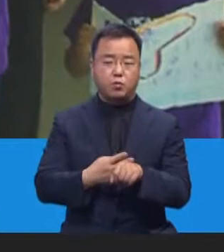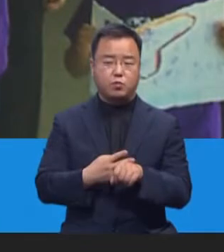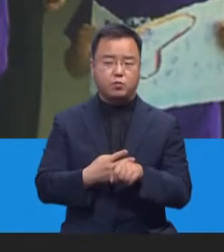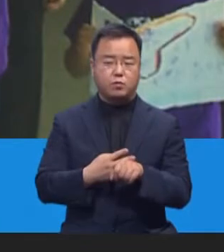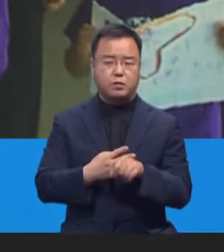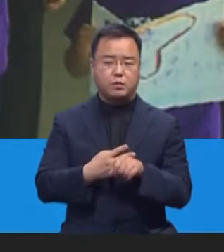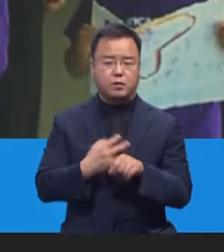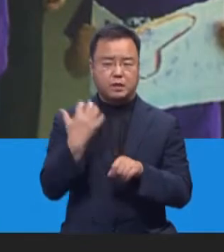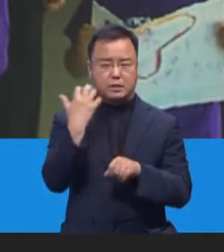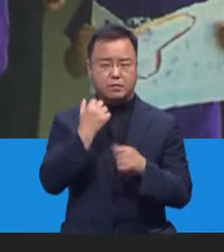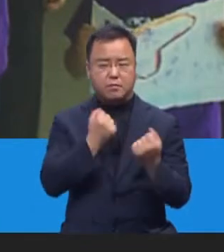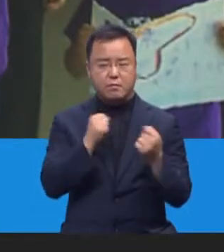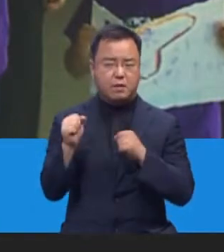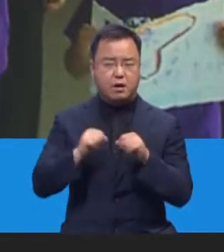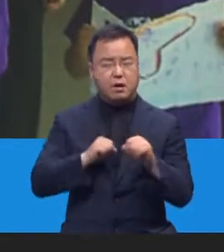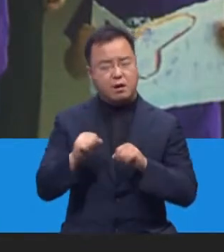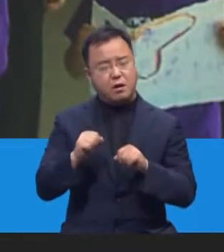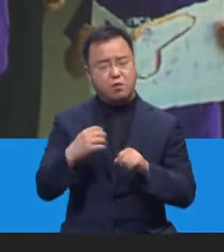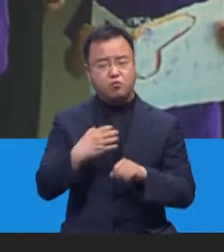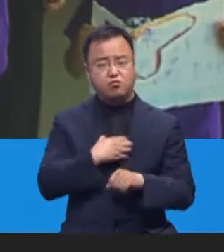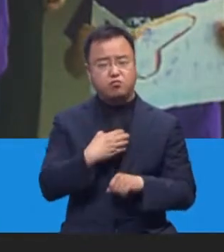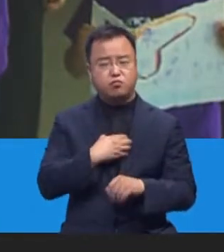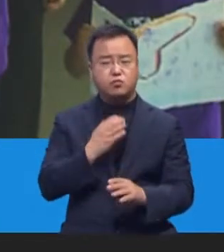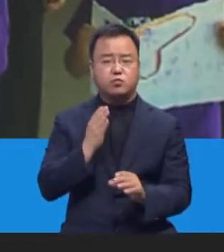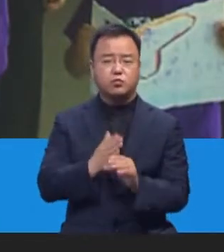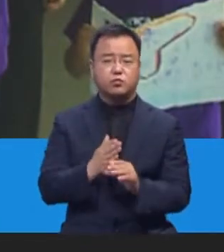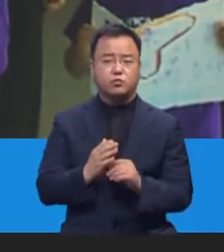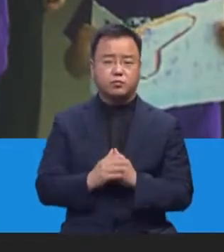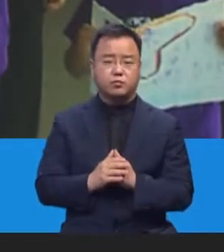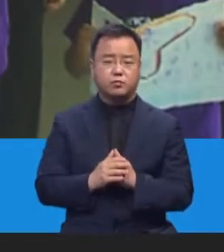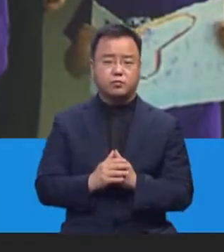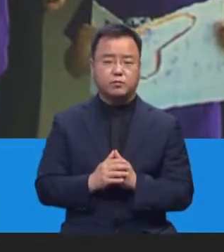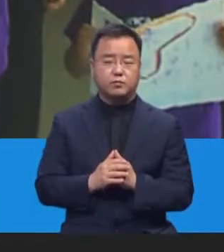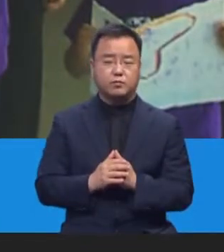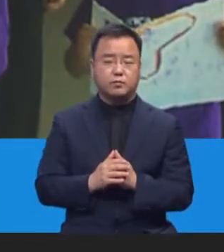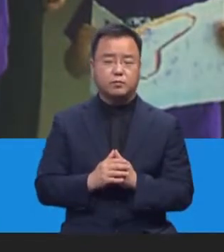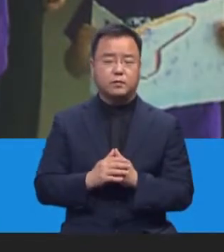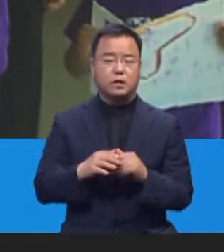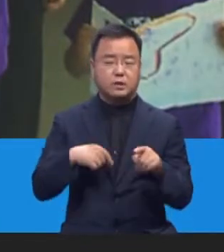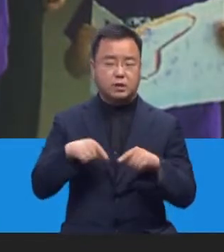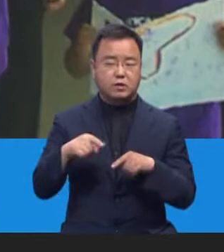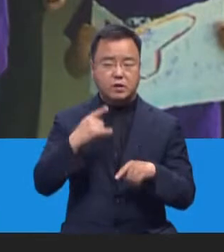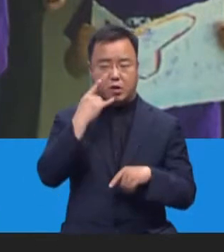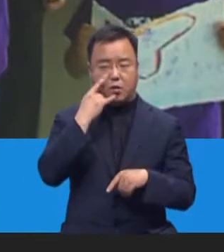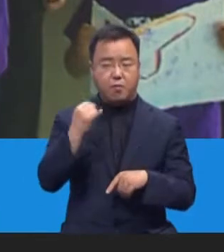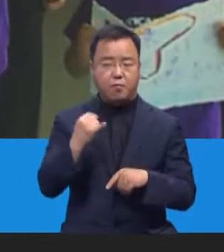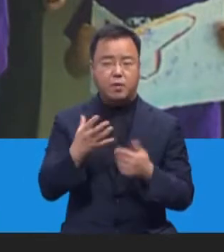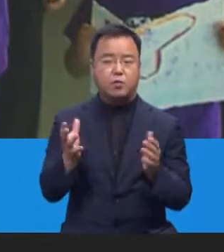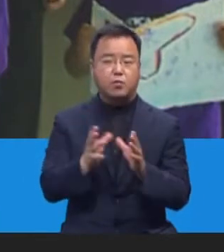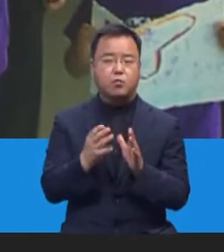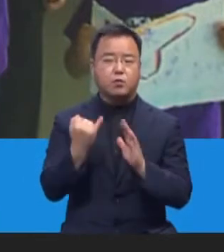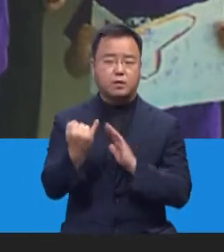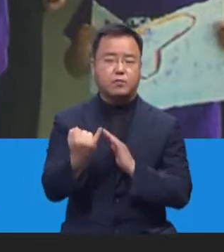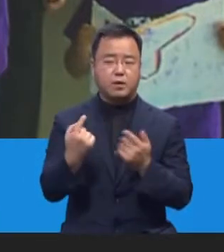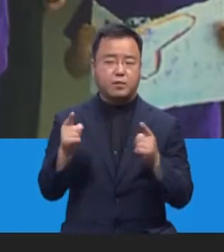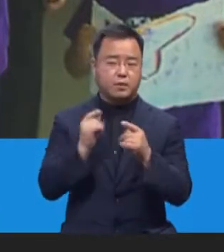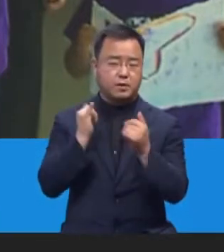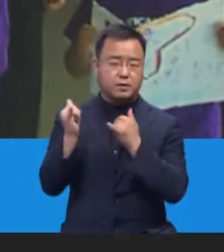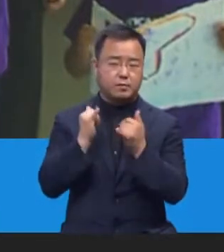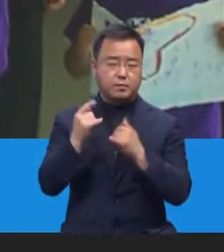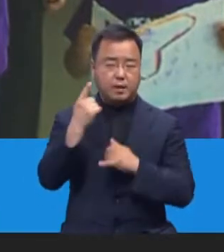행위로 위협받고 있습니다. 자세한 얘기 나눠보죠. 김정덕 정치하는 엄마들 공동대표와 전화 연결돼